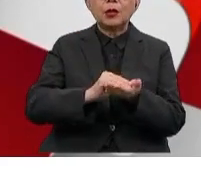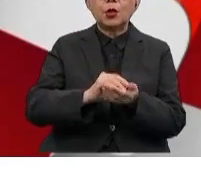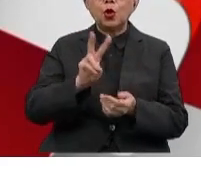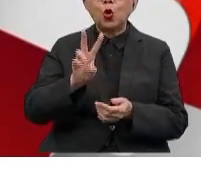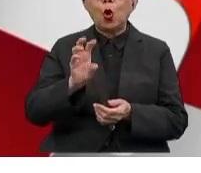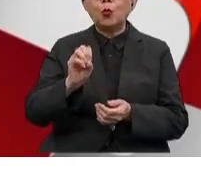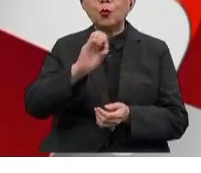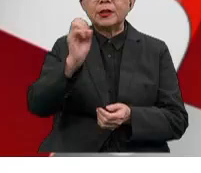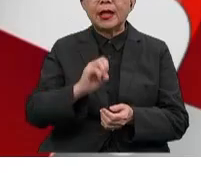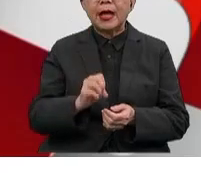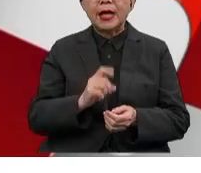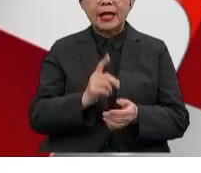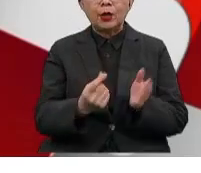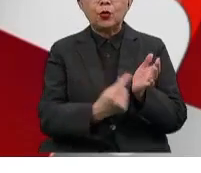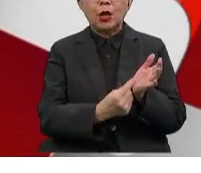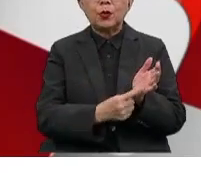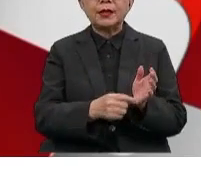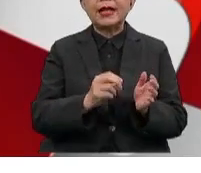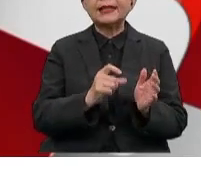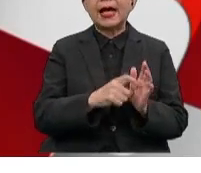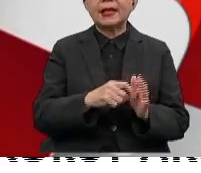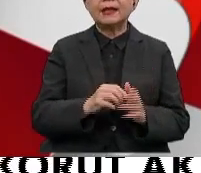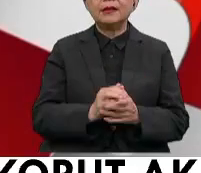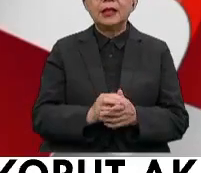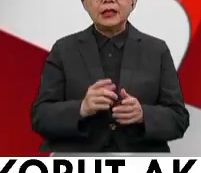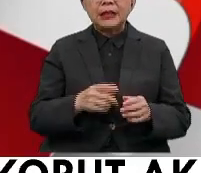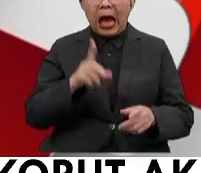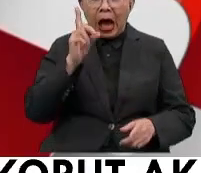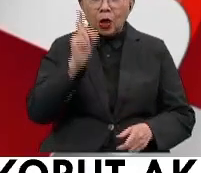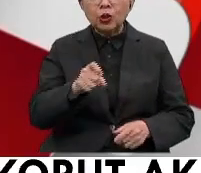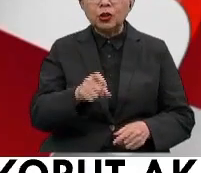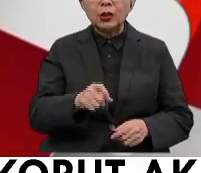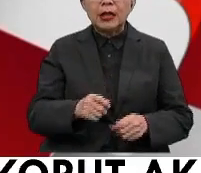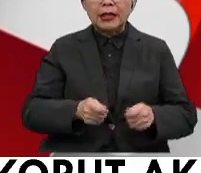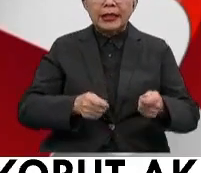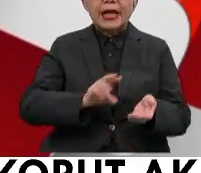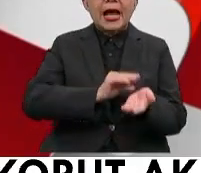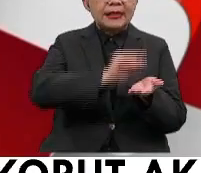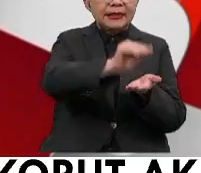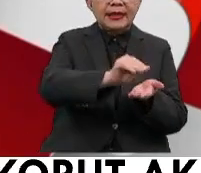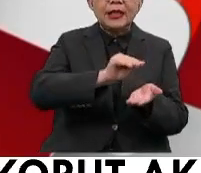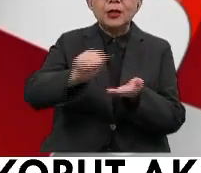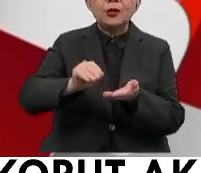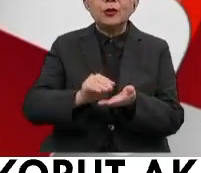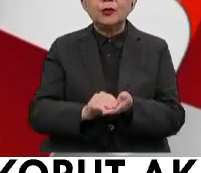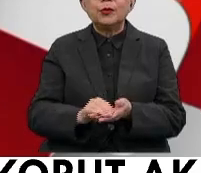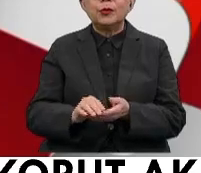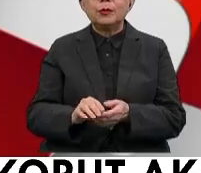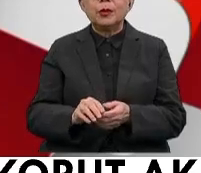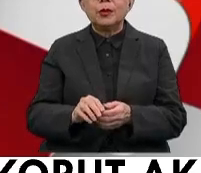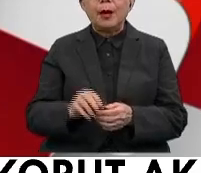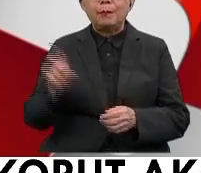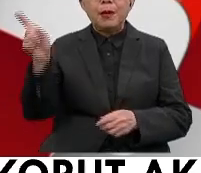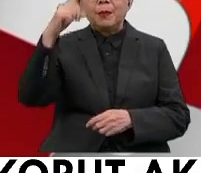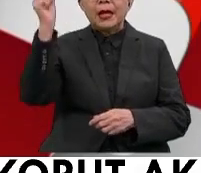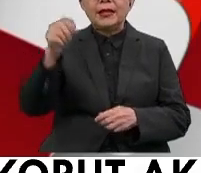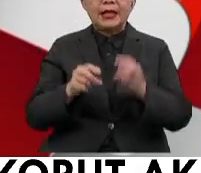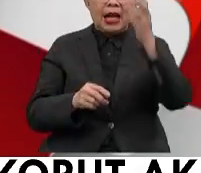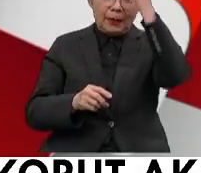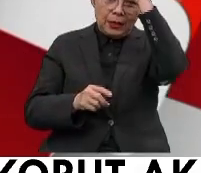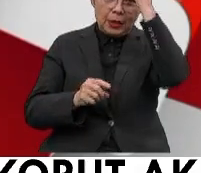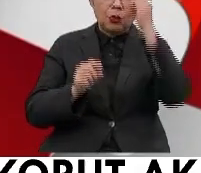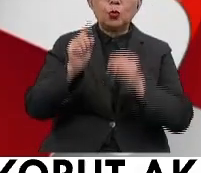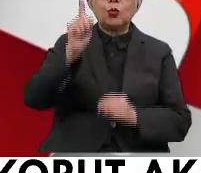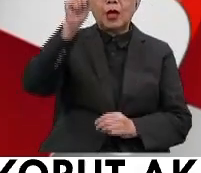20% amanat Undang-Undang Dasar 45 itu diwajibkan dialokasikan untuk pemerintah Kalimantan